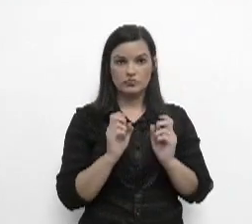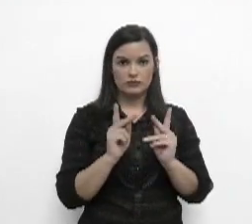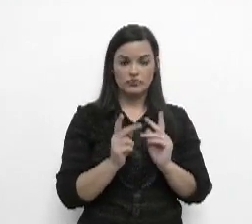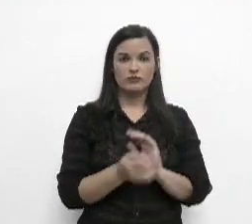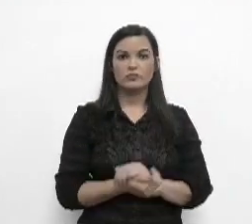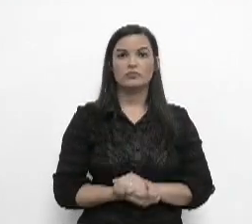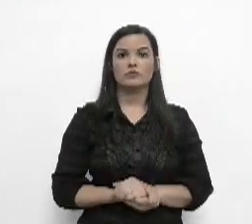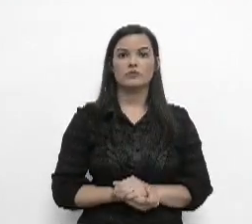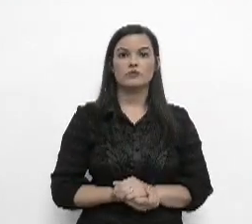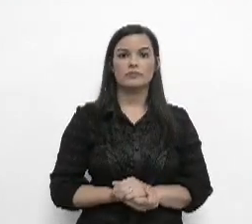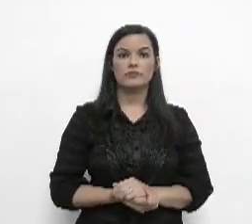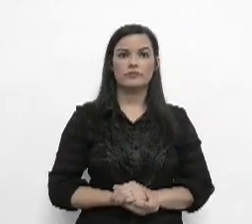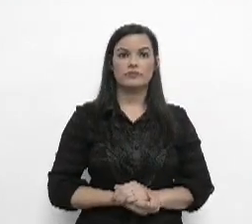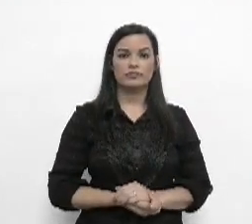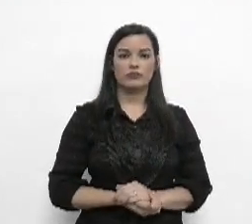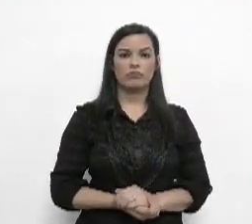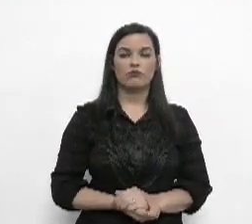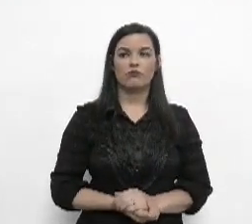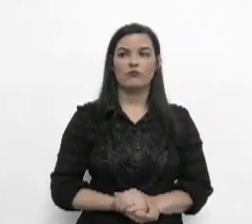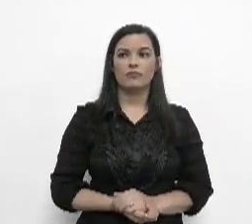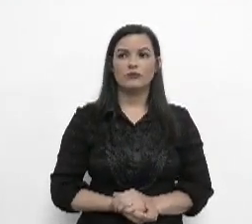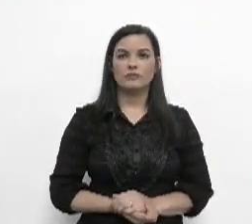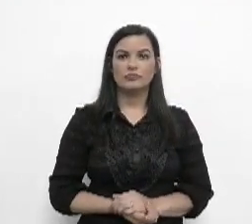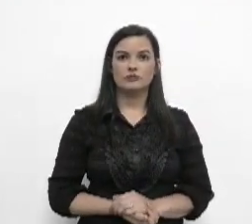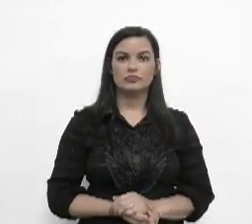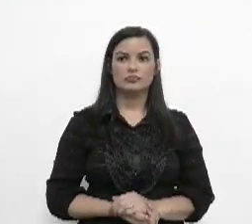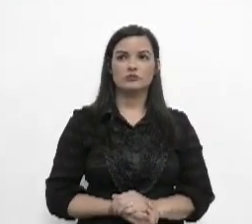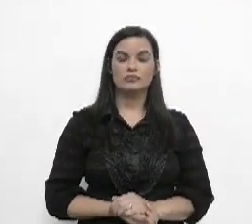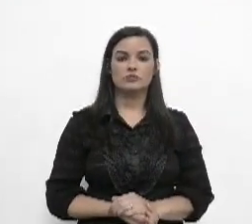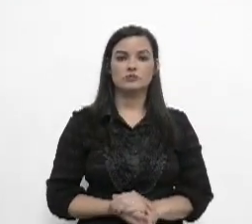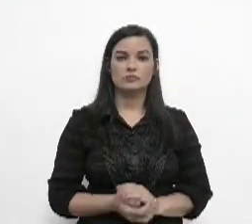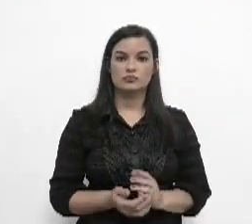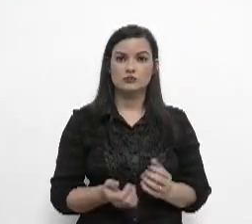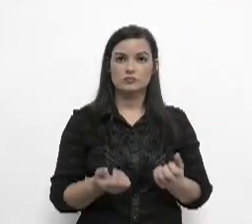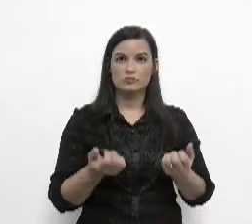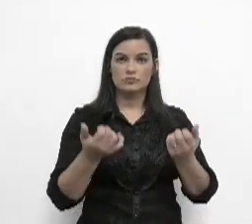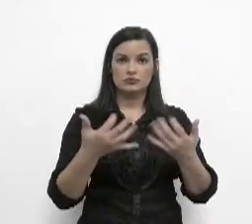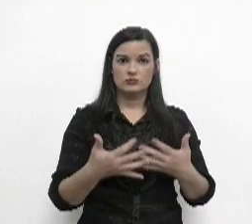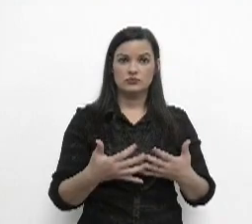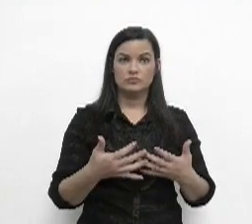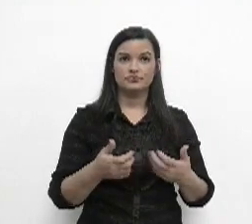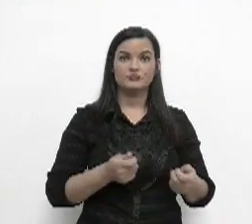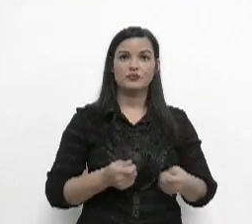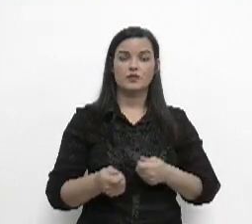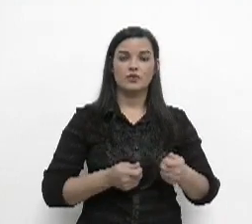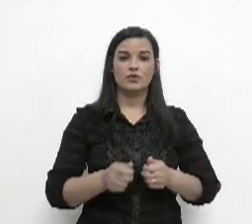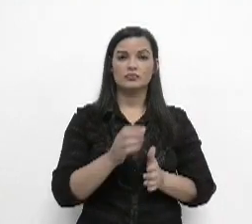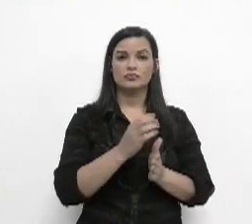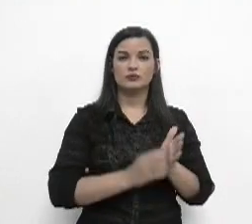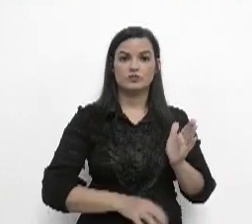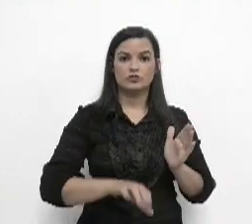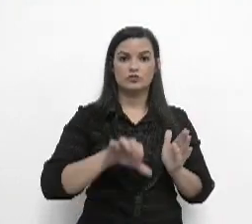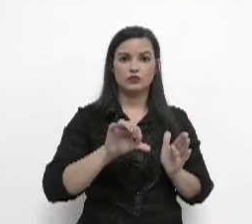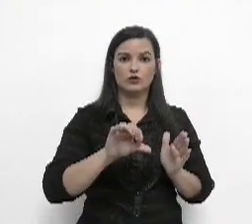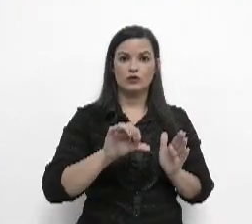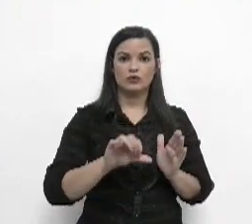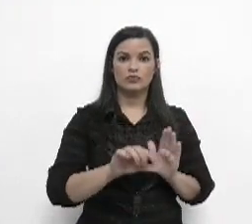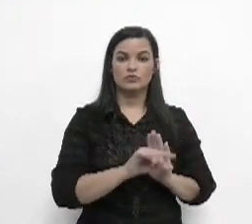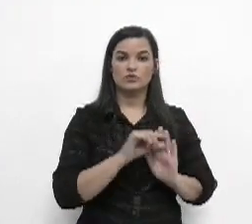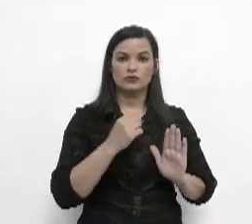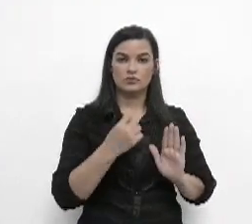사도행전 9장 15절 말씀부터 19절까지입니다. A palavra de hoje é Atos 9, versos 15 aos versos